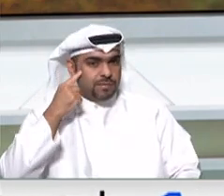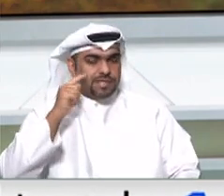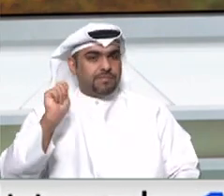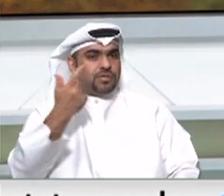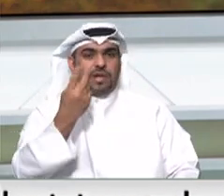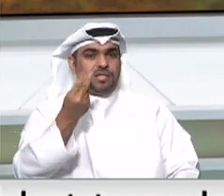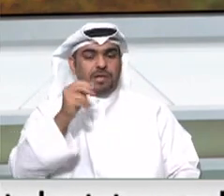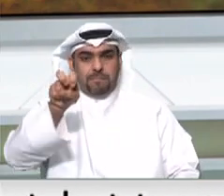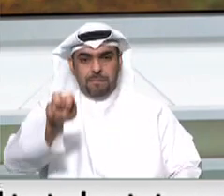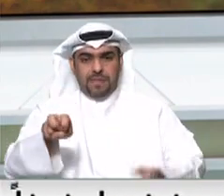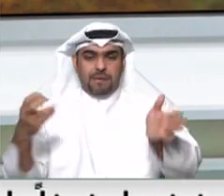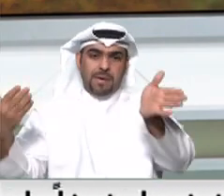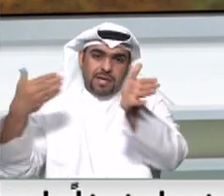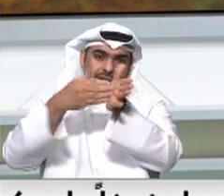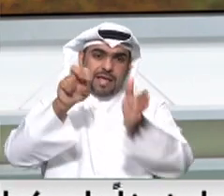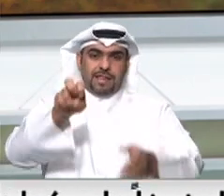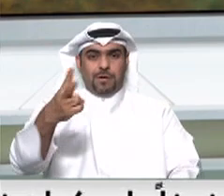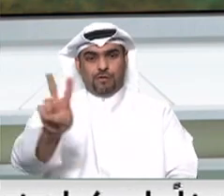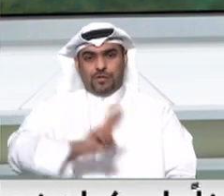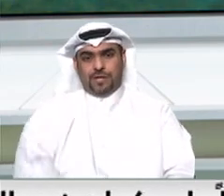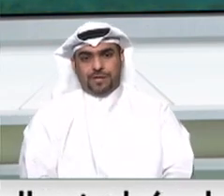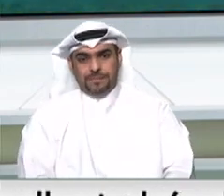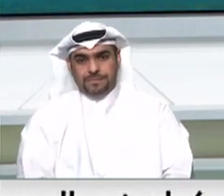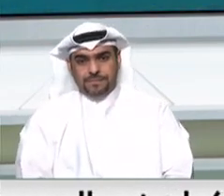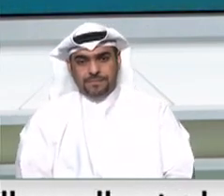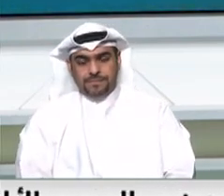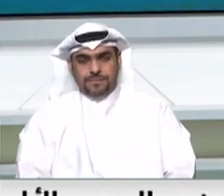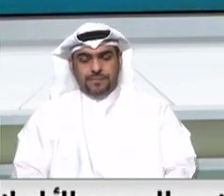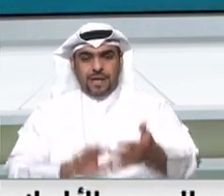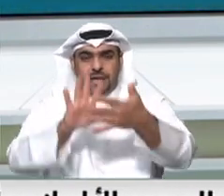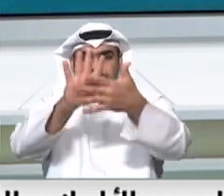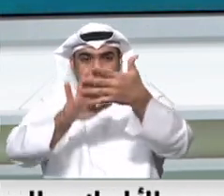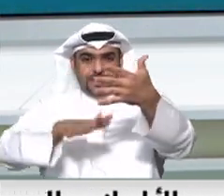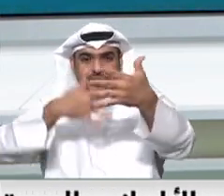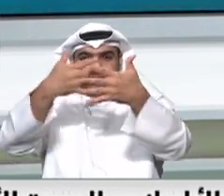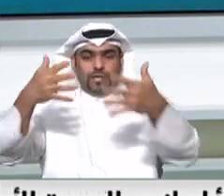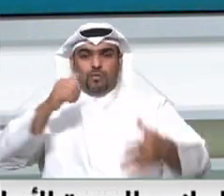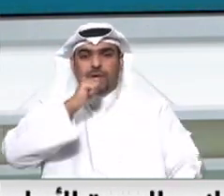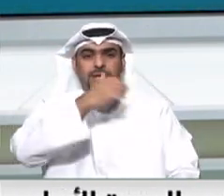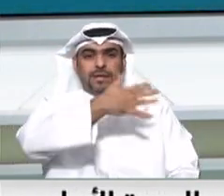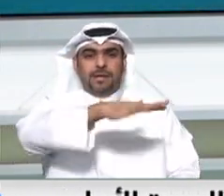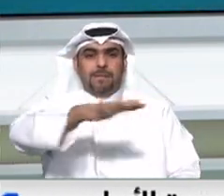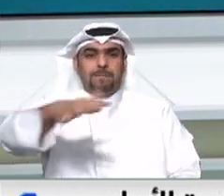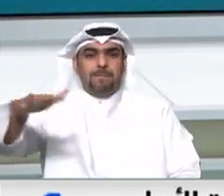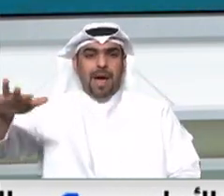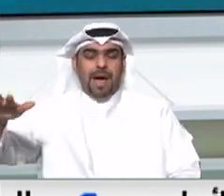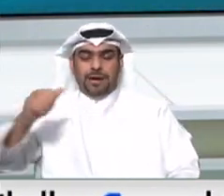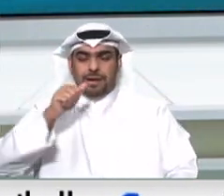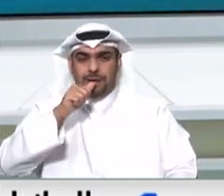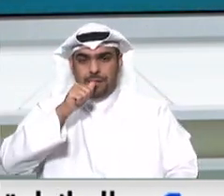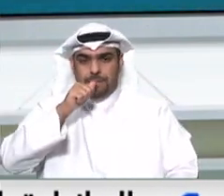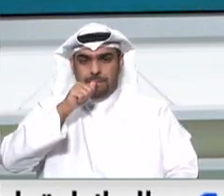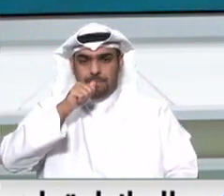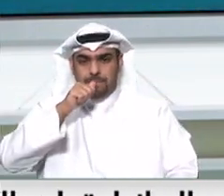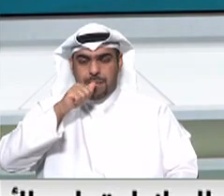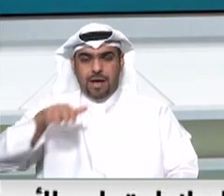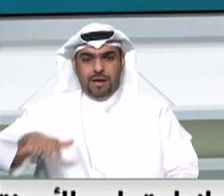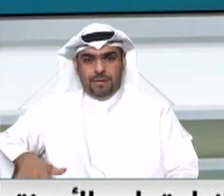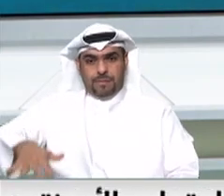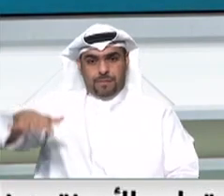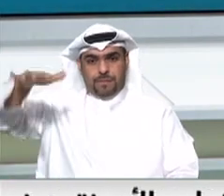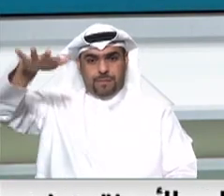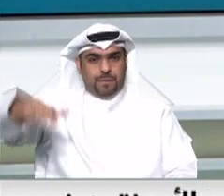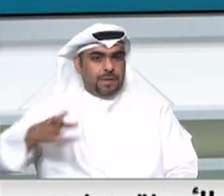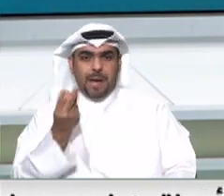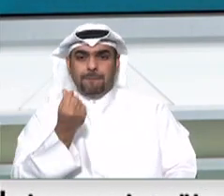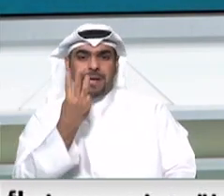إلى 28 كيلومتر في الساعة. حالة البحر خفيف إلى معتدل الموج من 1 إلى 3 قدم. المد